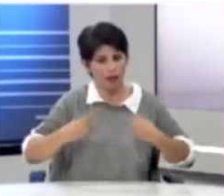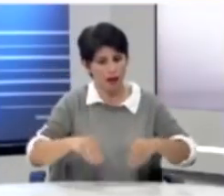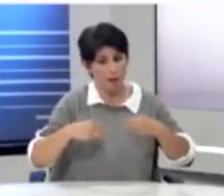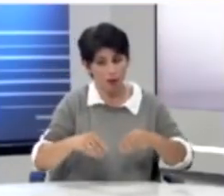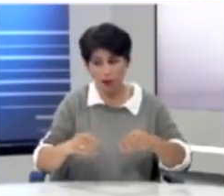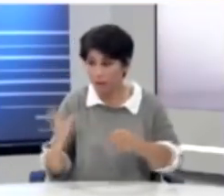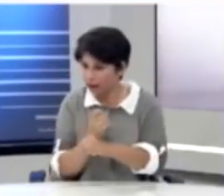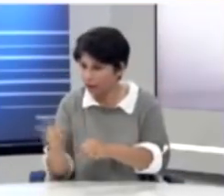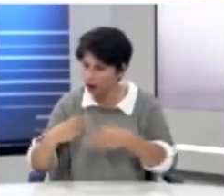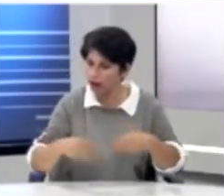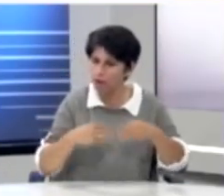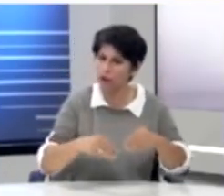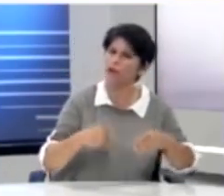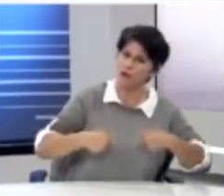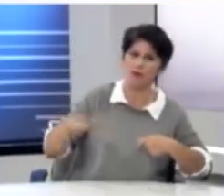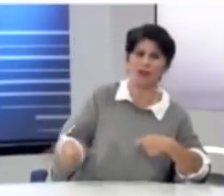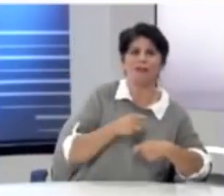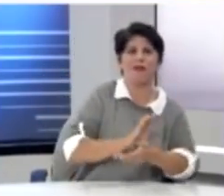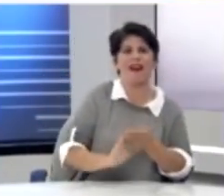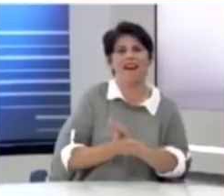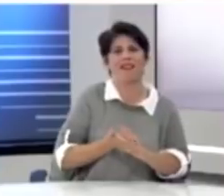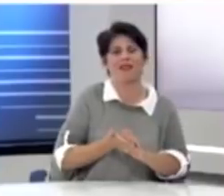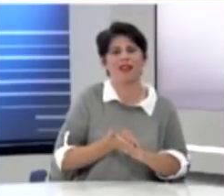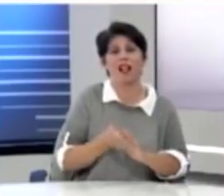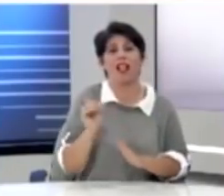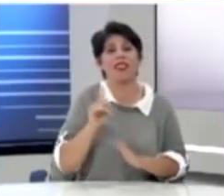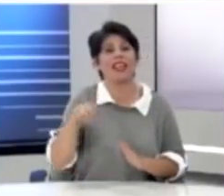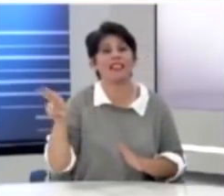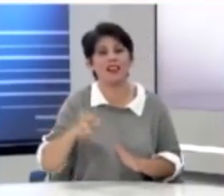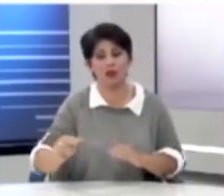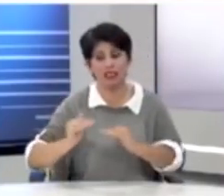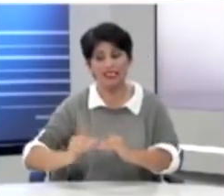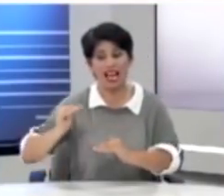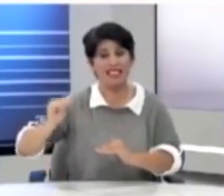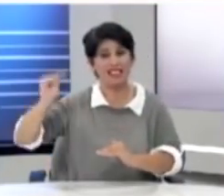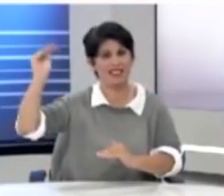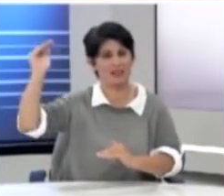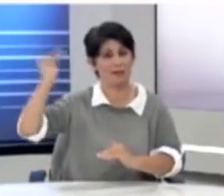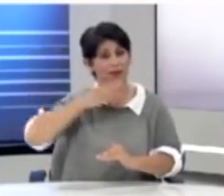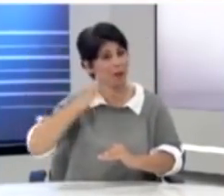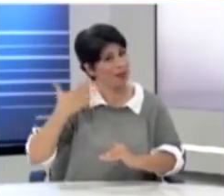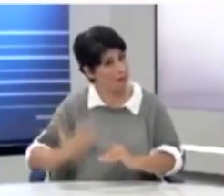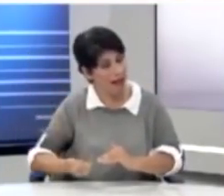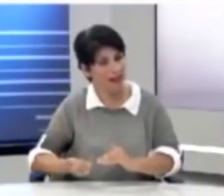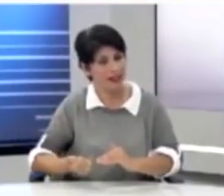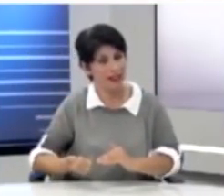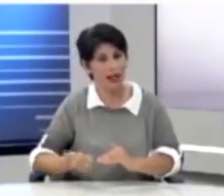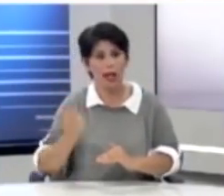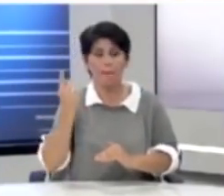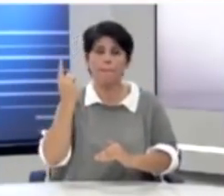πετυχημένες από αυτές στο μεγάλο κεφάλαιο. Δεν καταργούνται λοιπόν οι τάξεις, επειδή υπάρχει